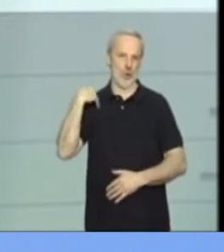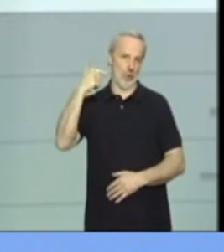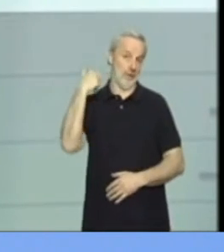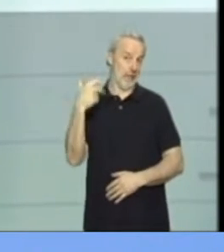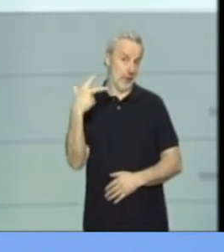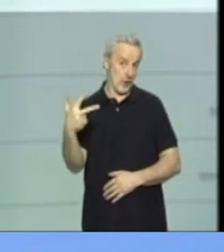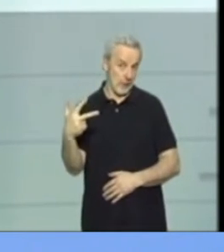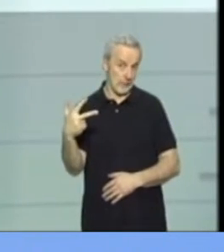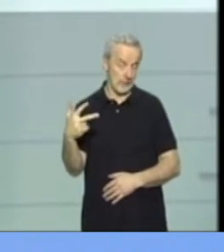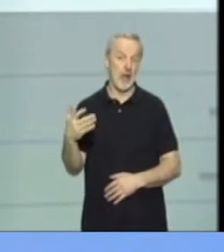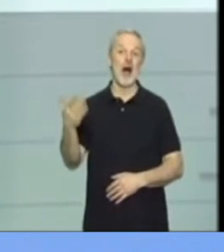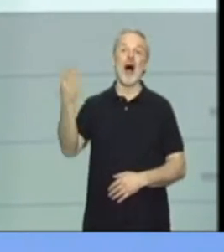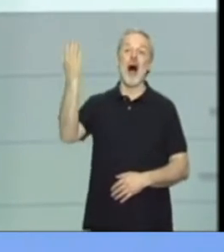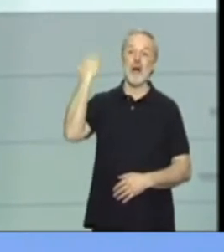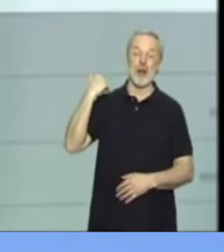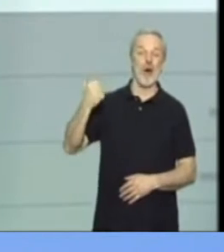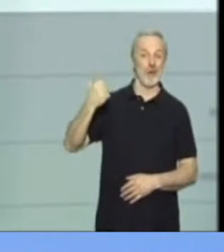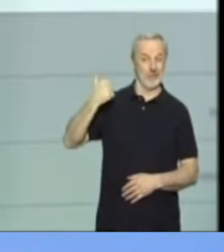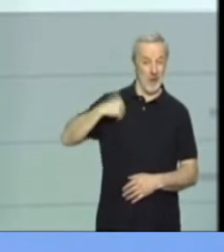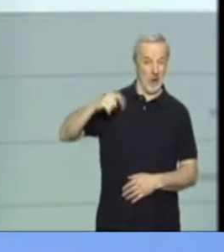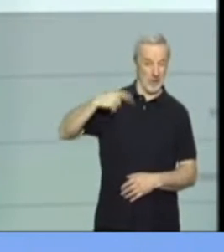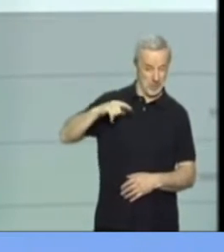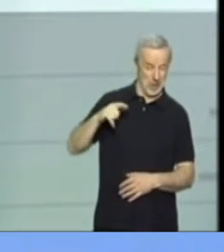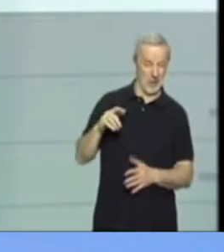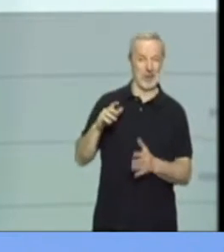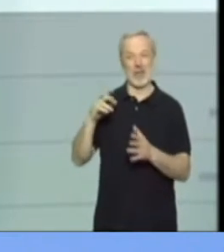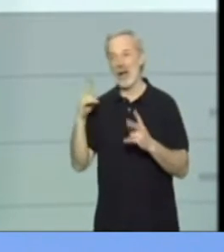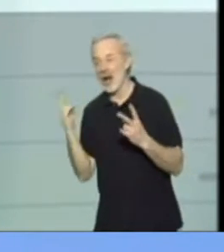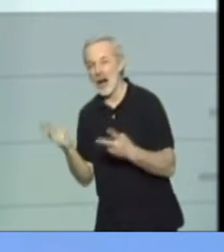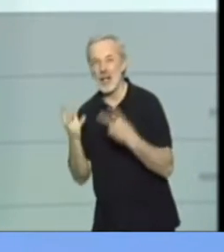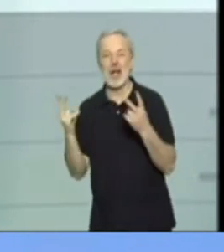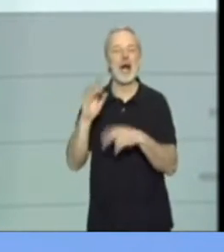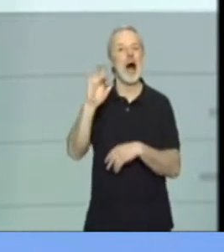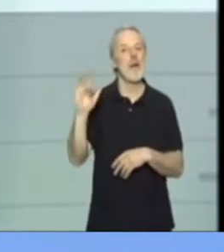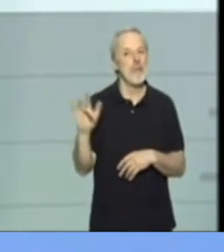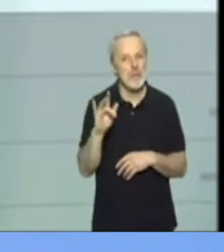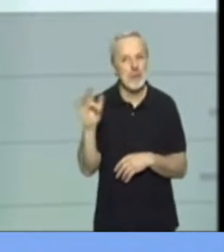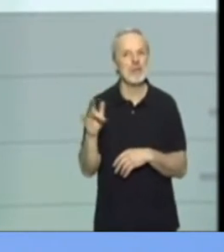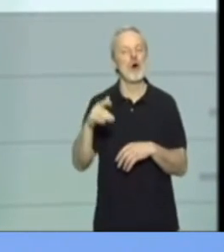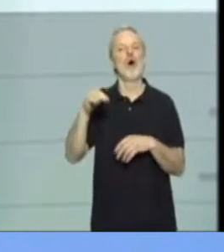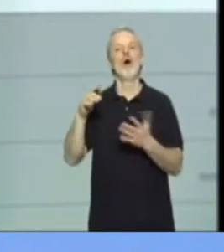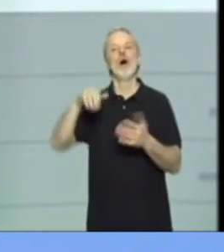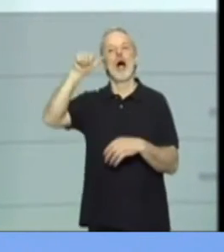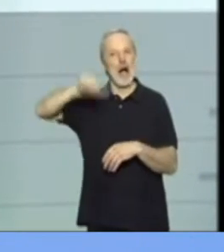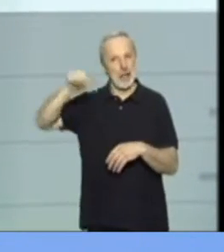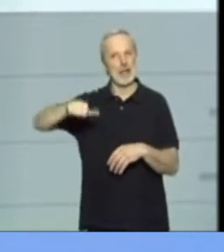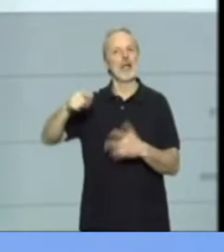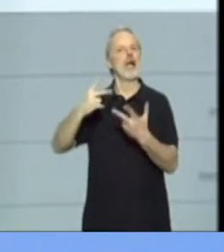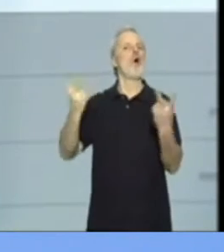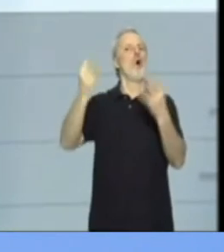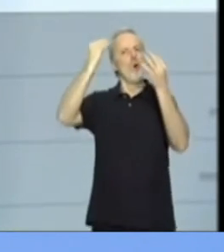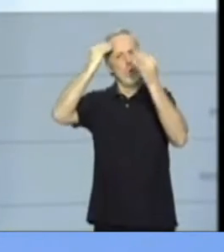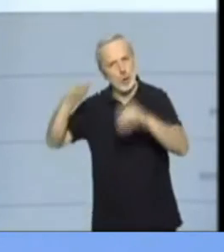letech, kdy tak nějak zkoušel znovu najít to místo v cyklistickém kalendáři do nejvyšší